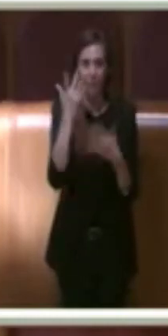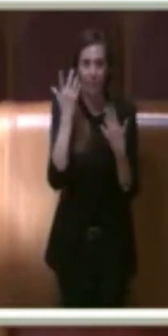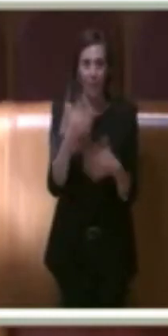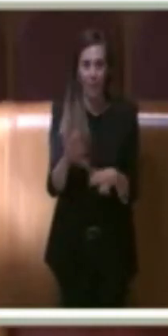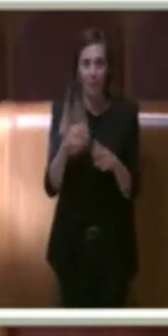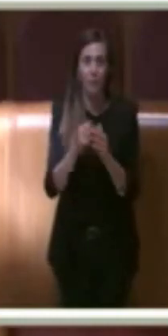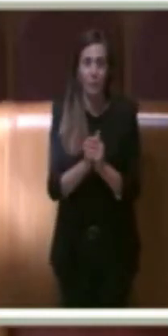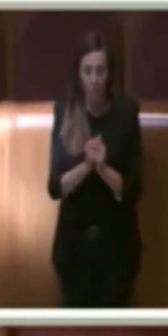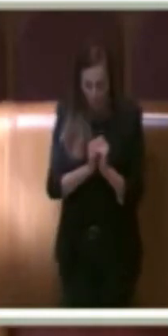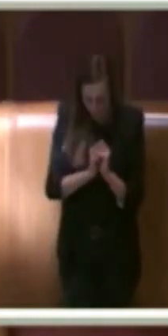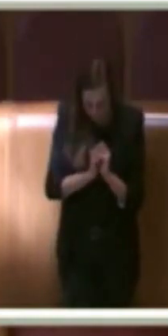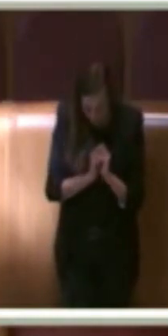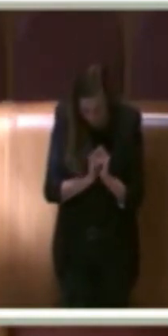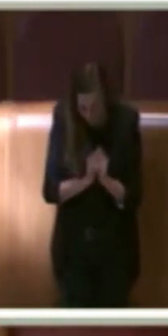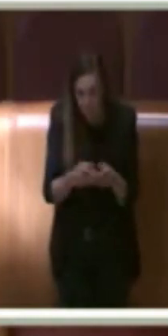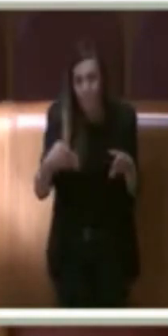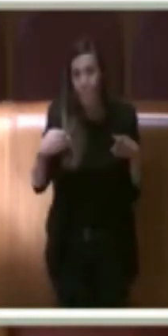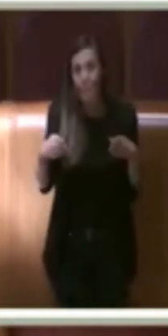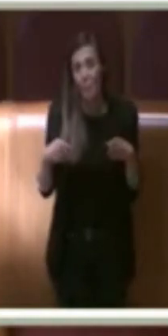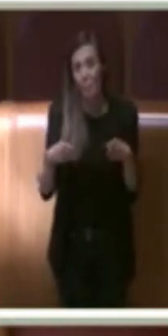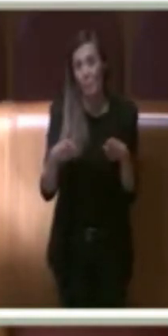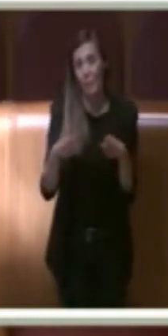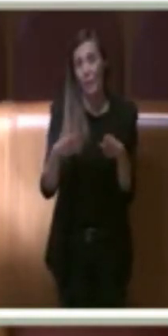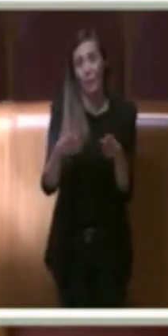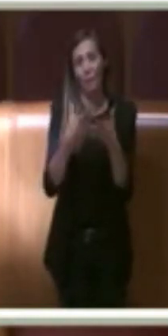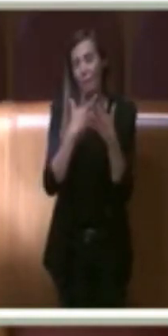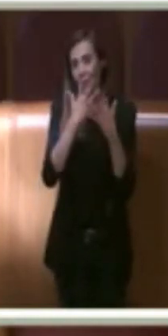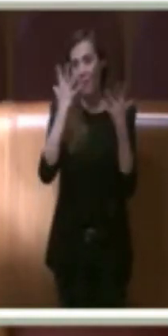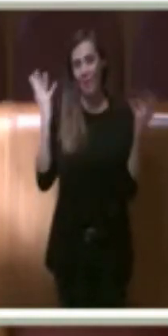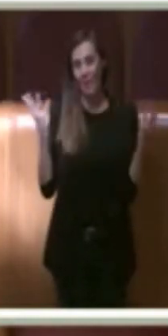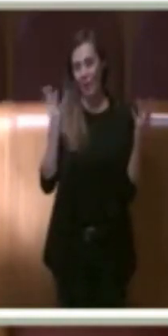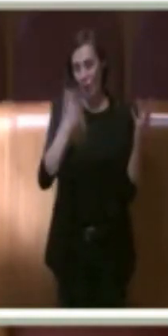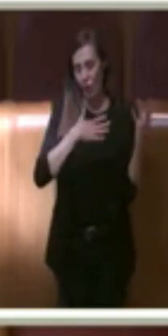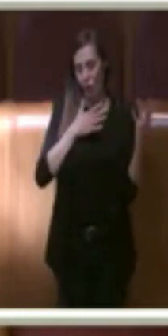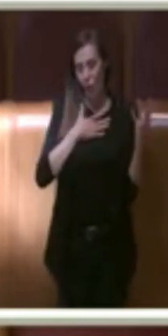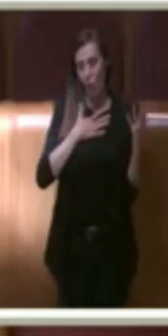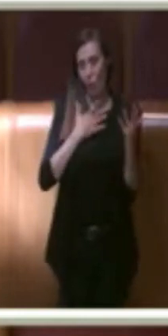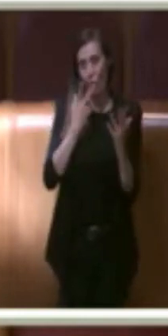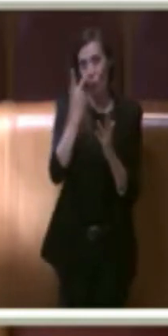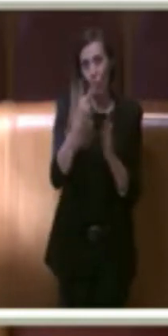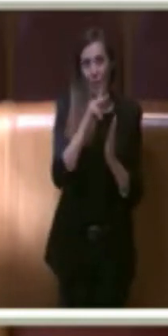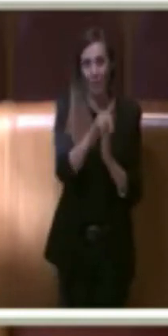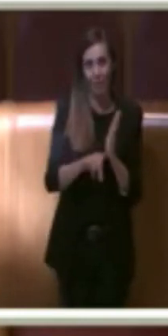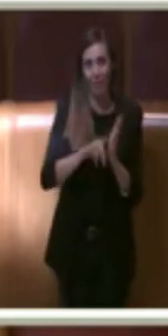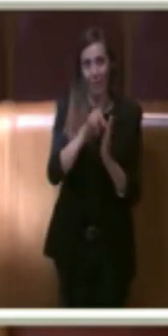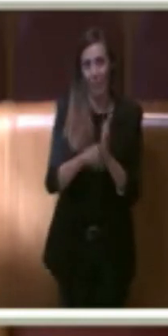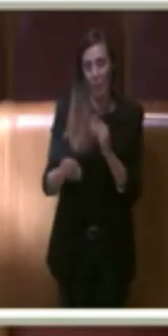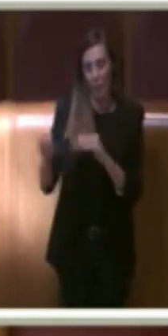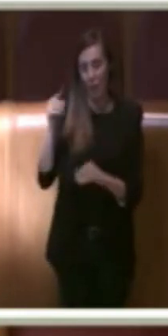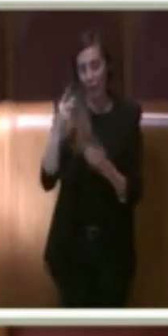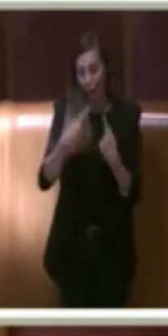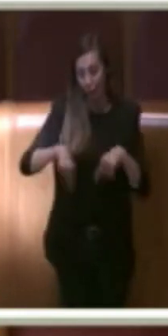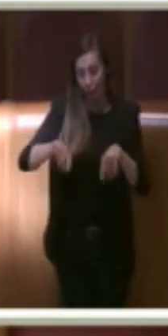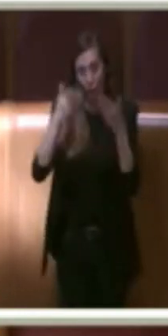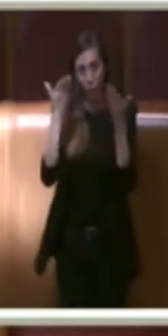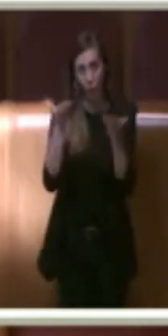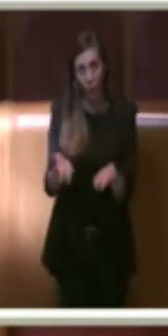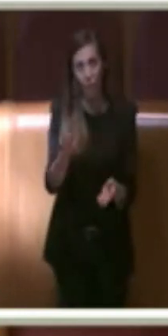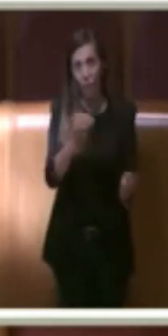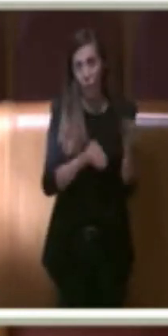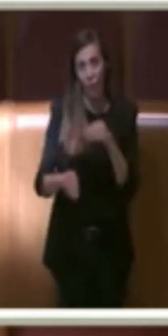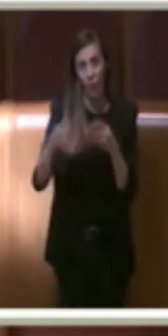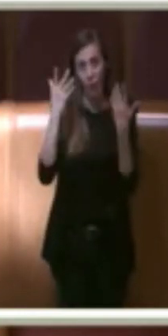il percorso è delineato. Noi abbiamo votato due delibere in quest'aula sulla gara a doppio